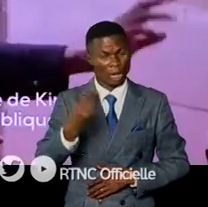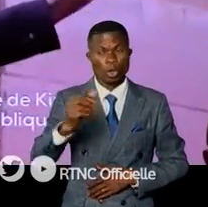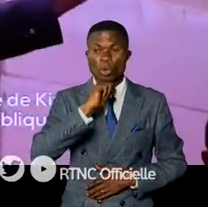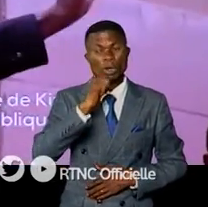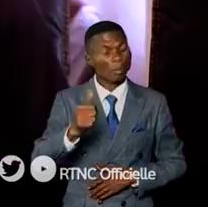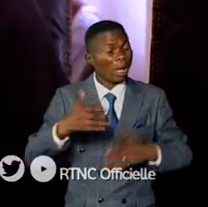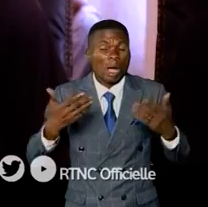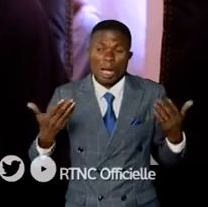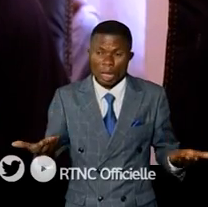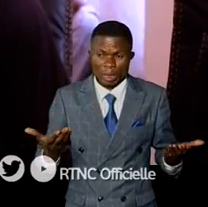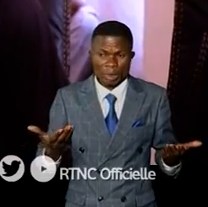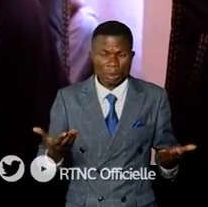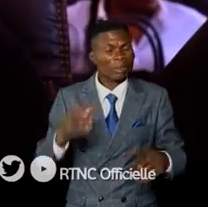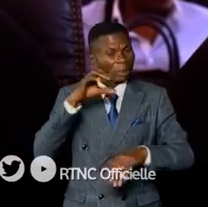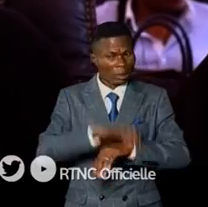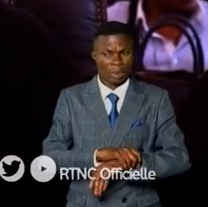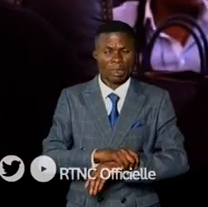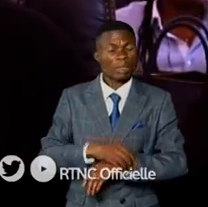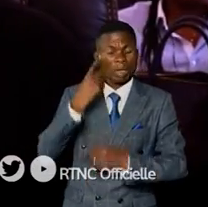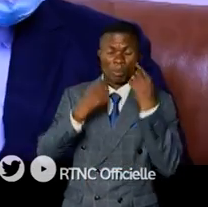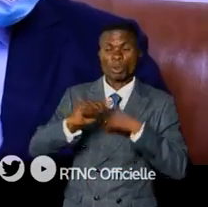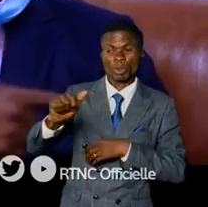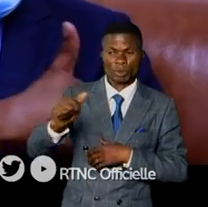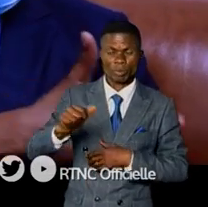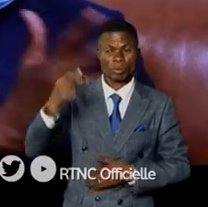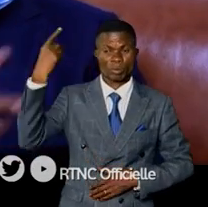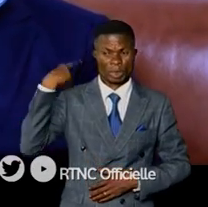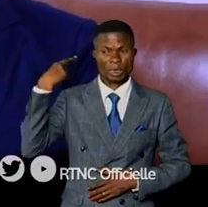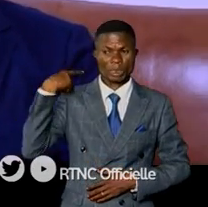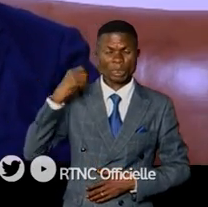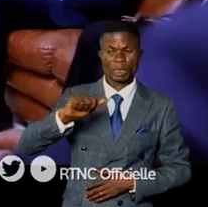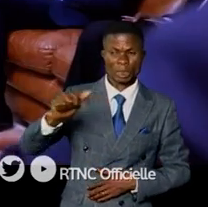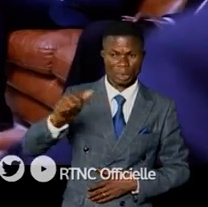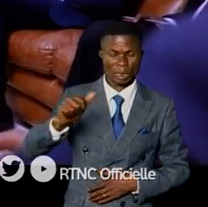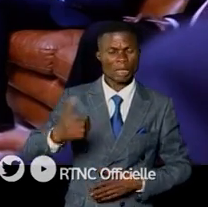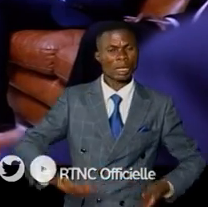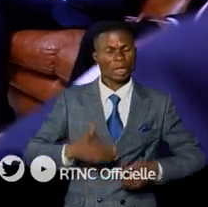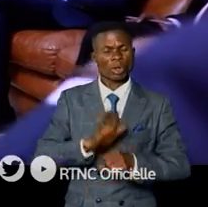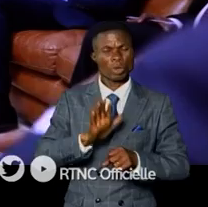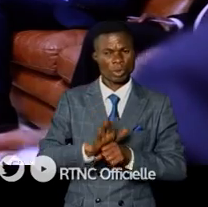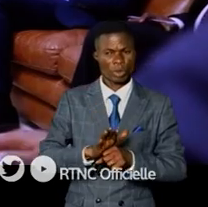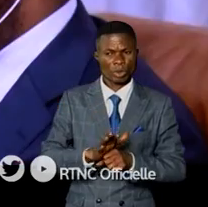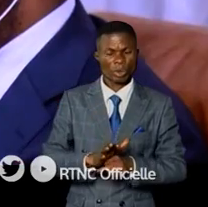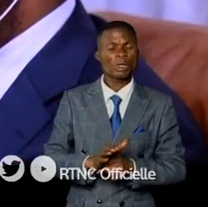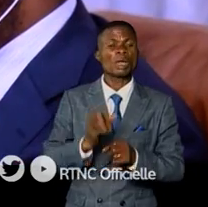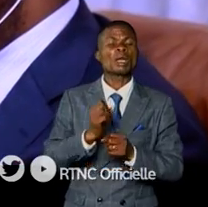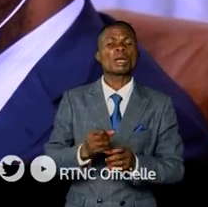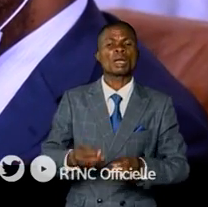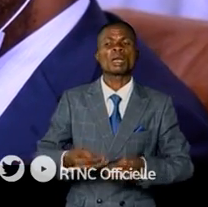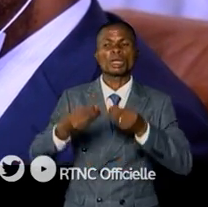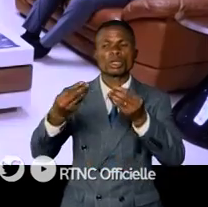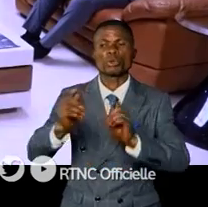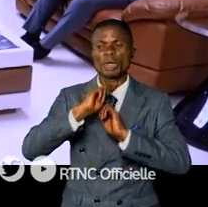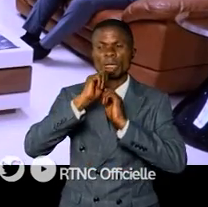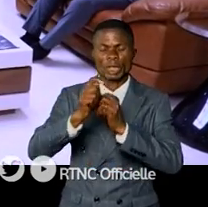fait identifier n'aura que ses yeux pour pleurer. L'honorable Jean-Marie Lukulesi salue au passage cette disponibilité du